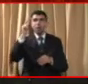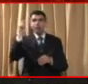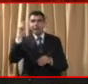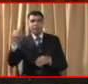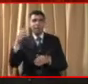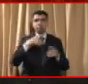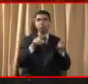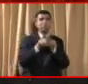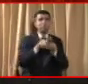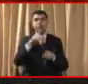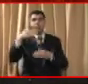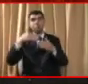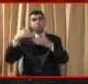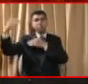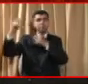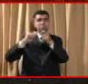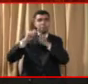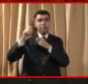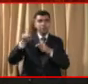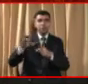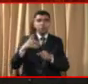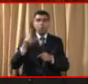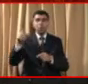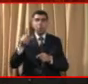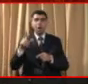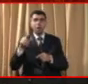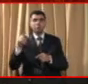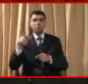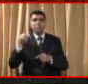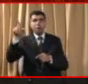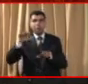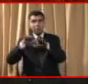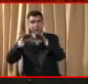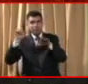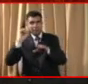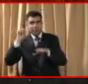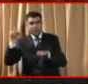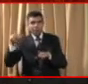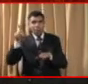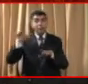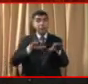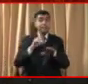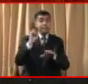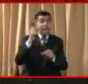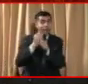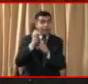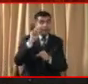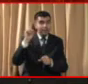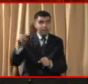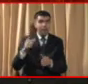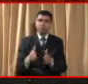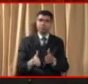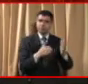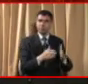بعين الاعتبار الموروث الثقافي ديال المدن. إذا الجهوية ولا الخصوصيات المحلية ناخذوها بعين الاعتبار. النقطة